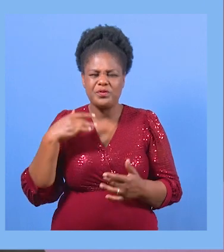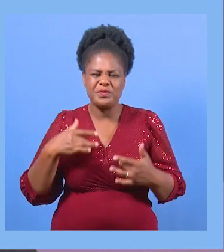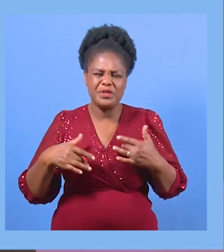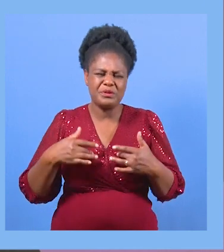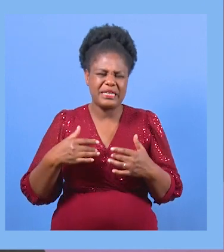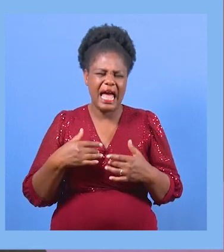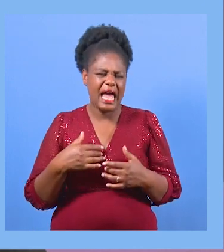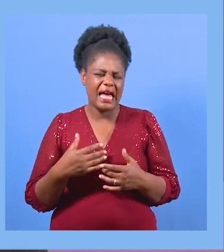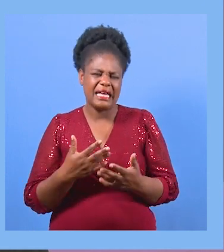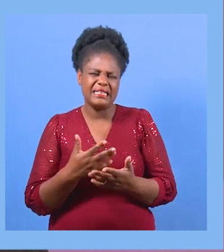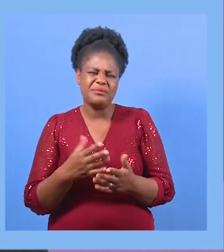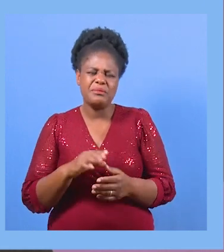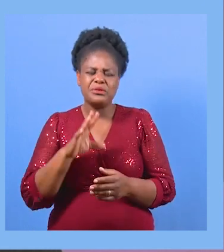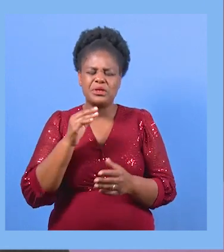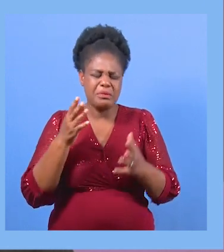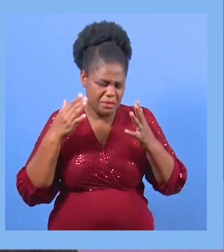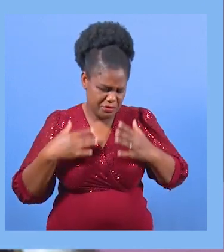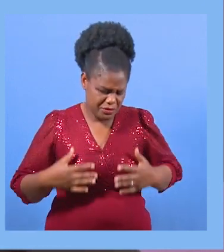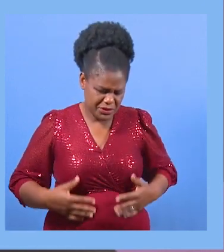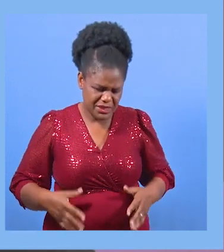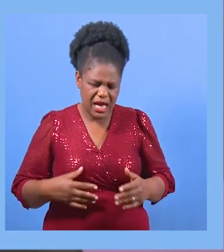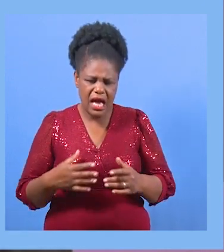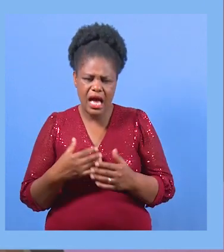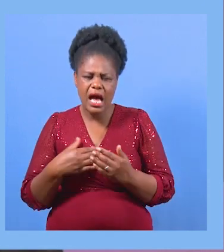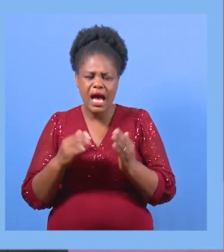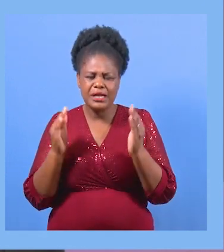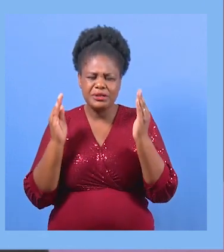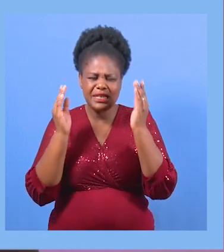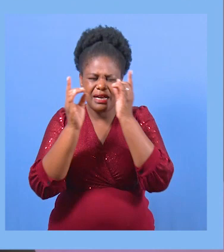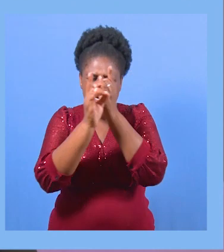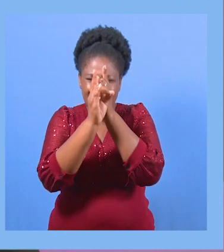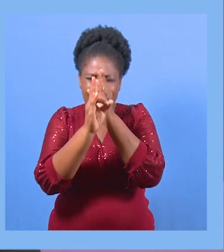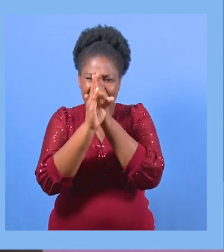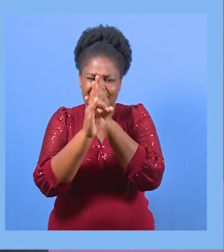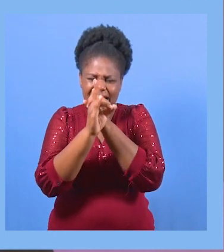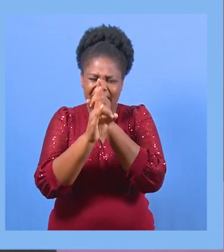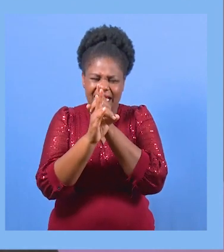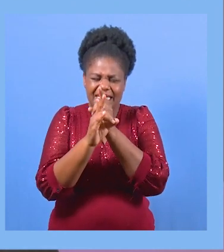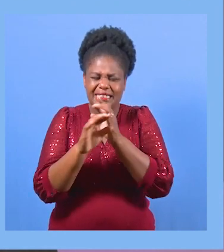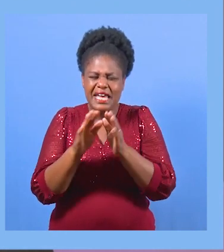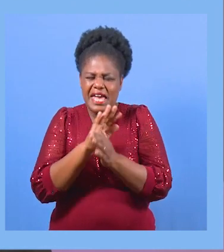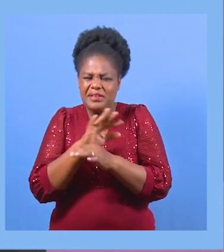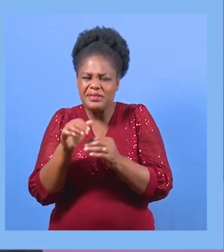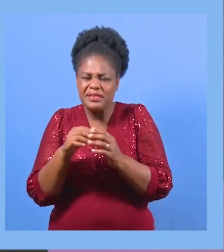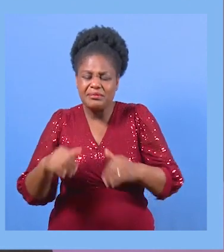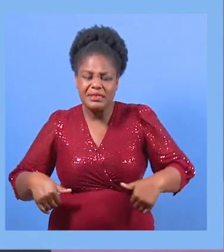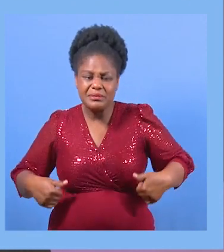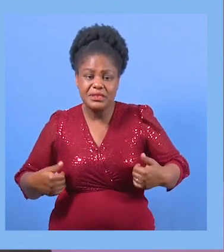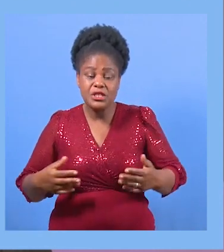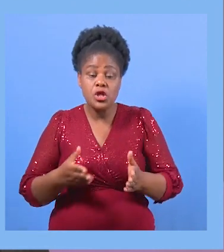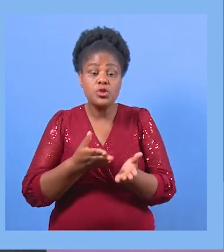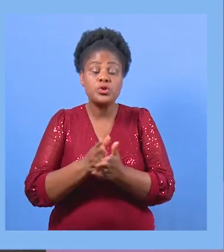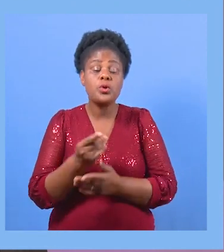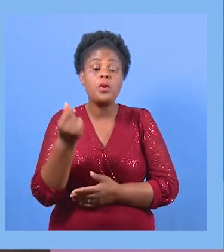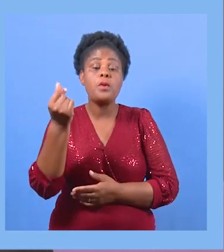kungave kutaura nemasoko, chingave chimiro chake, anohwandisa urema hwake ihwohwo nendarama, anorwadzisa izvozvo nekuburitsa mari. Kune